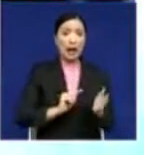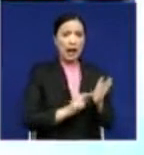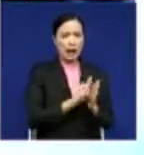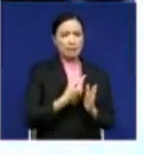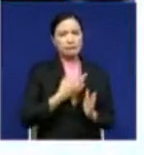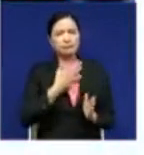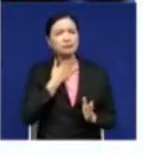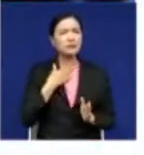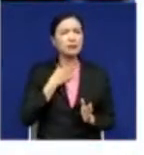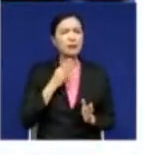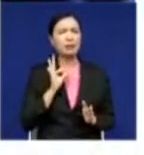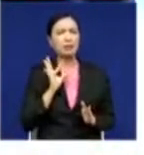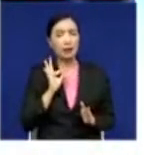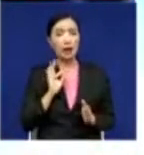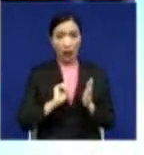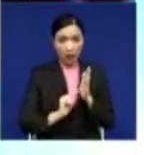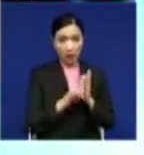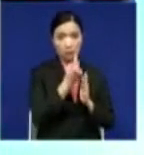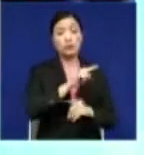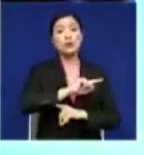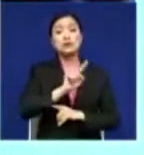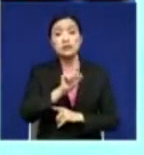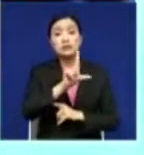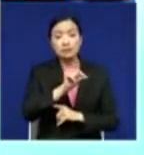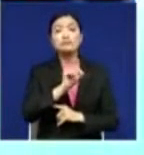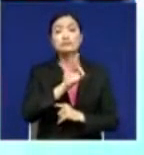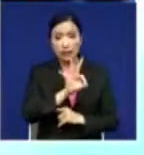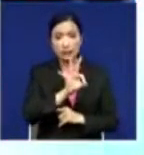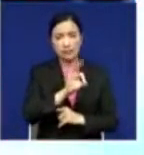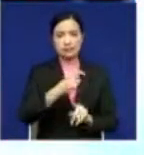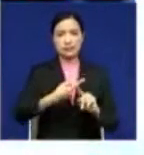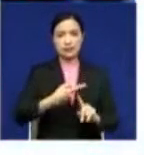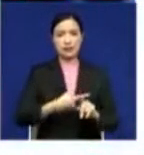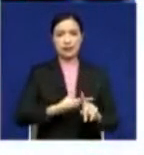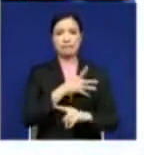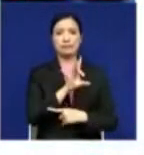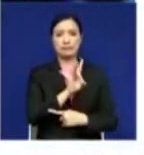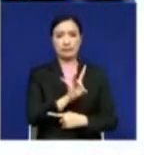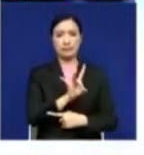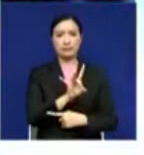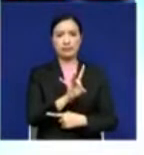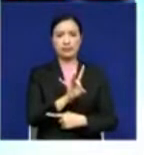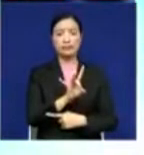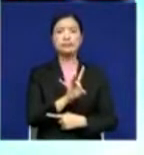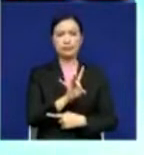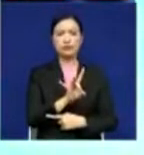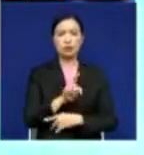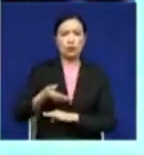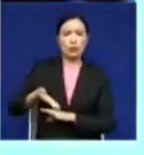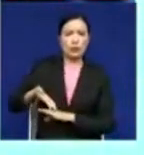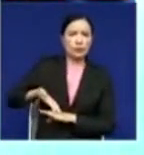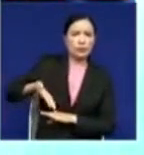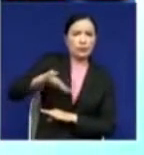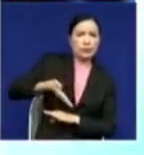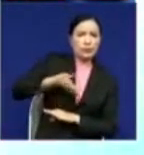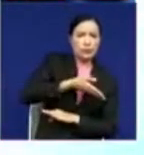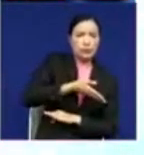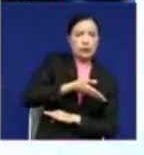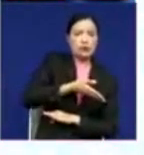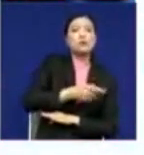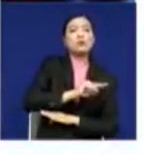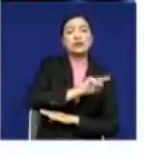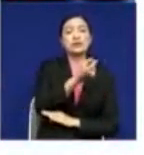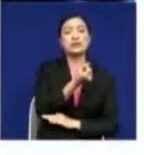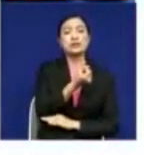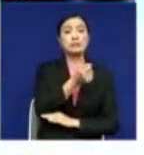มีอาการเสมหะเนี่ยก็เป็นวันที่29สิงหาคมนะครับย้อนหลังกลับไป2สัปดาห์ก็คือวันที่